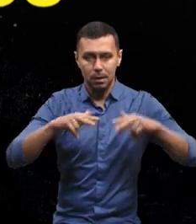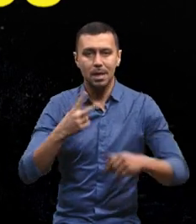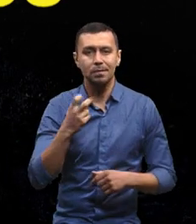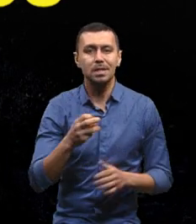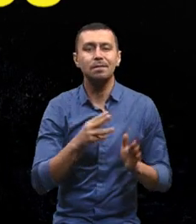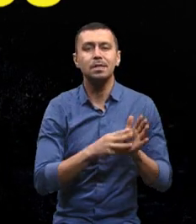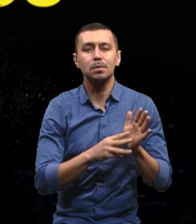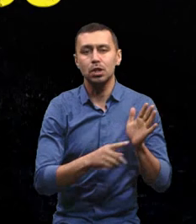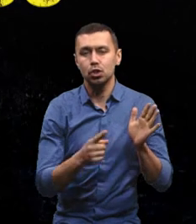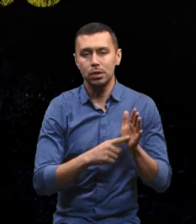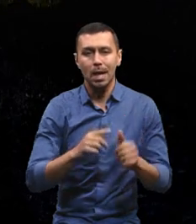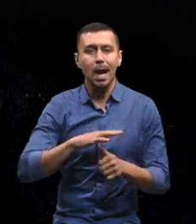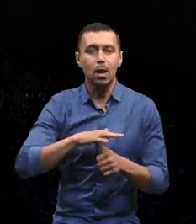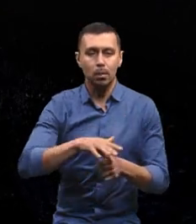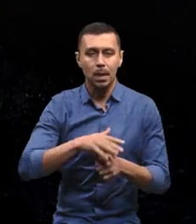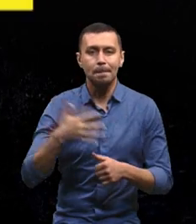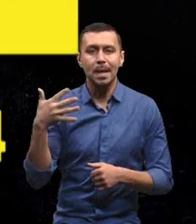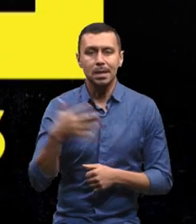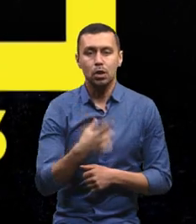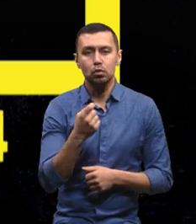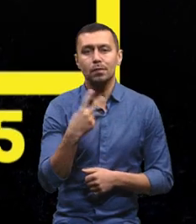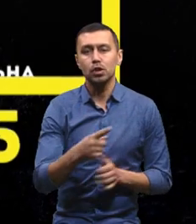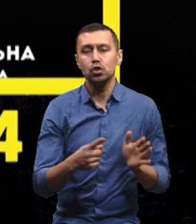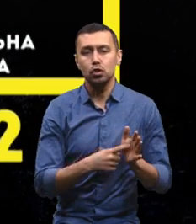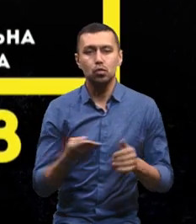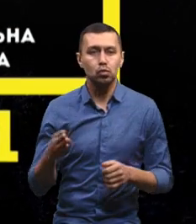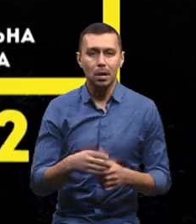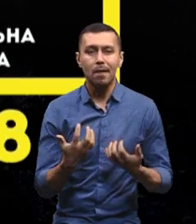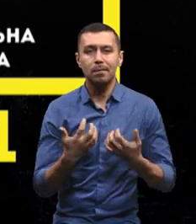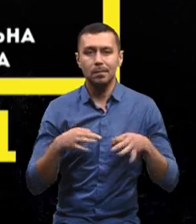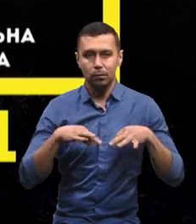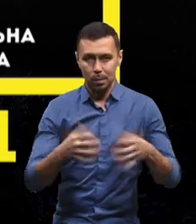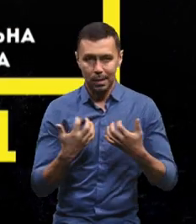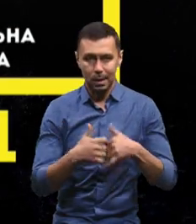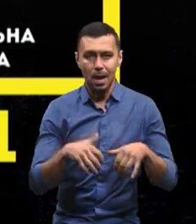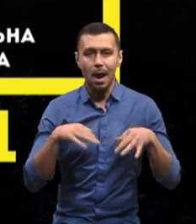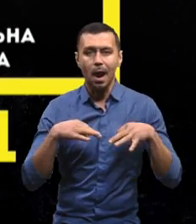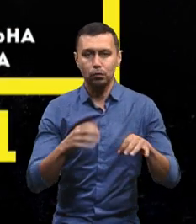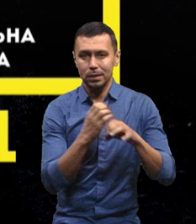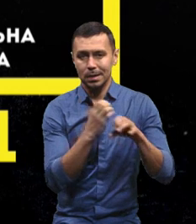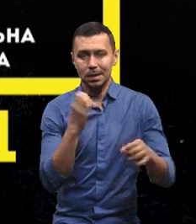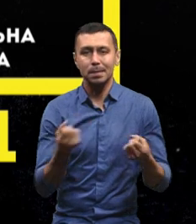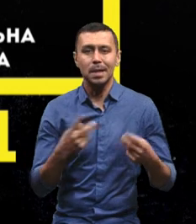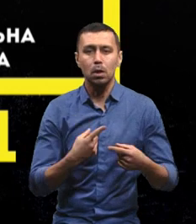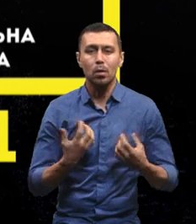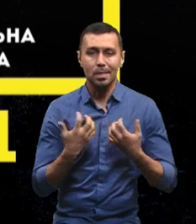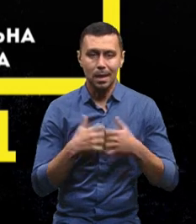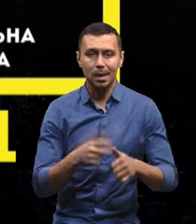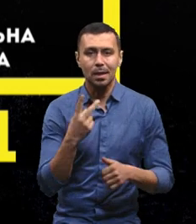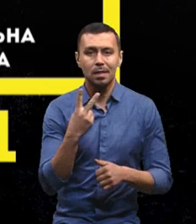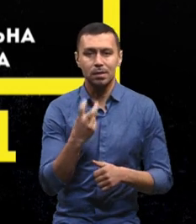та 286 гелікоптерів 5126 одиниць автомобільної техніки та автоцистерн спеціальної техніки